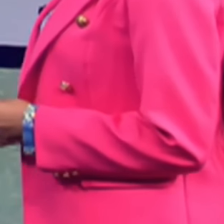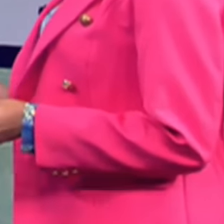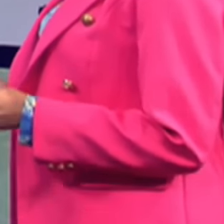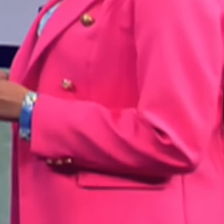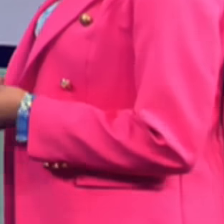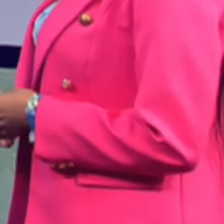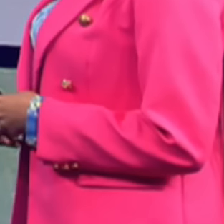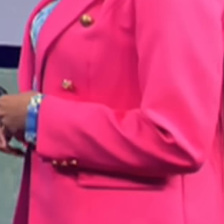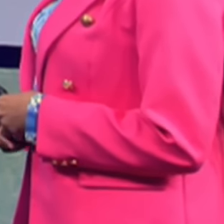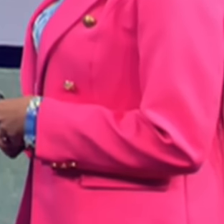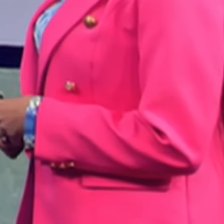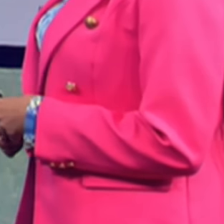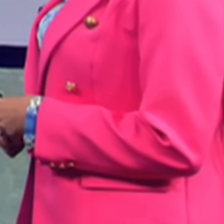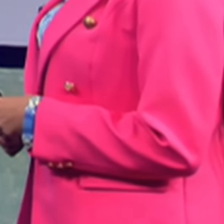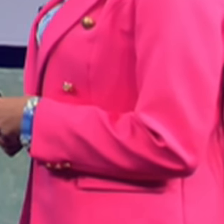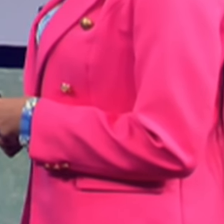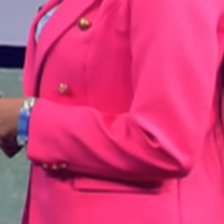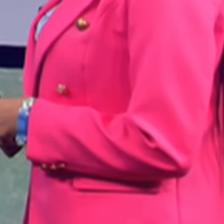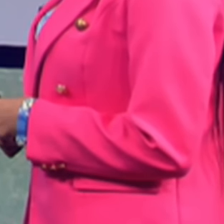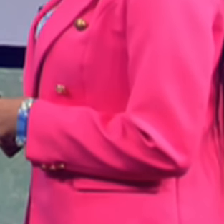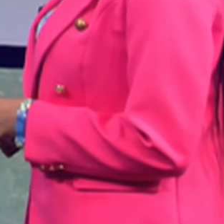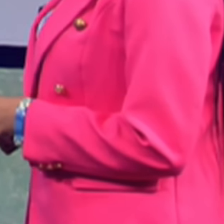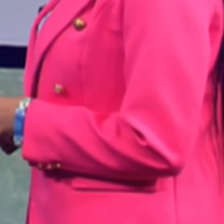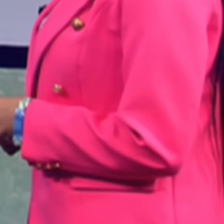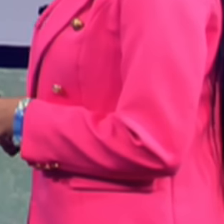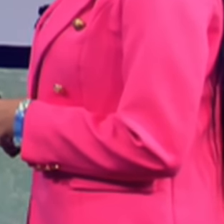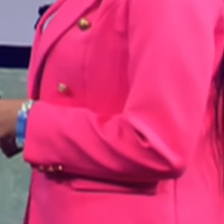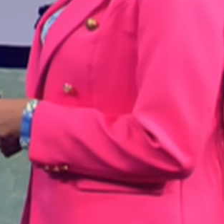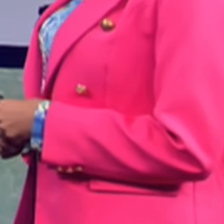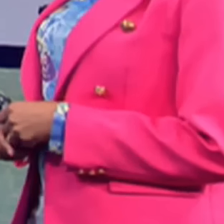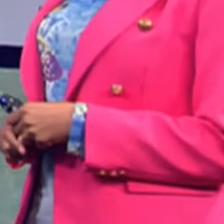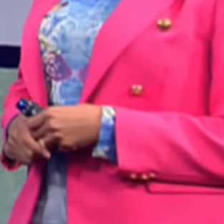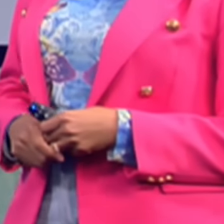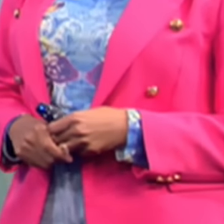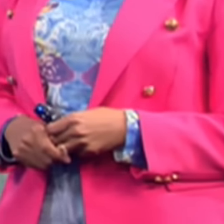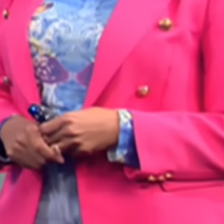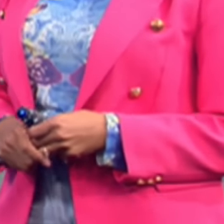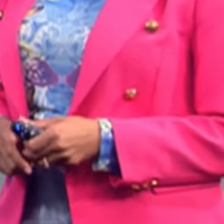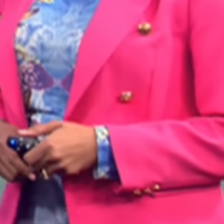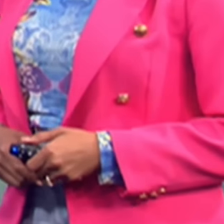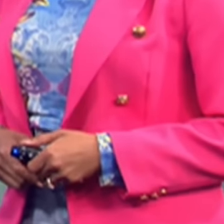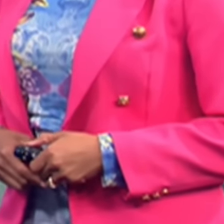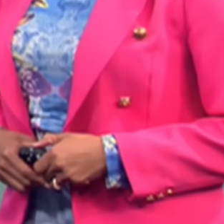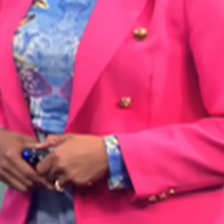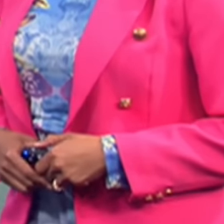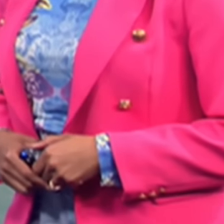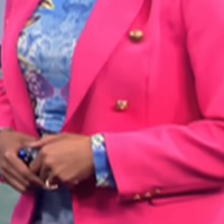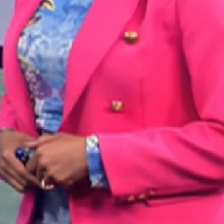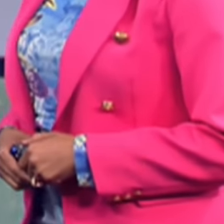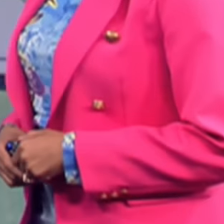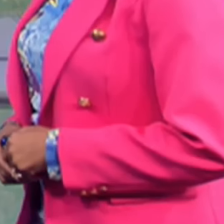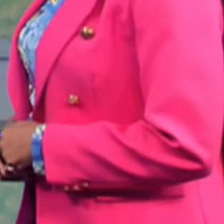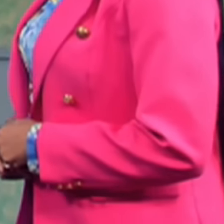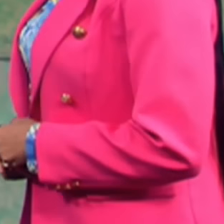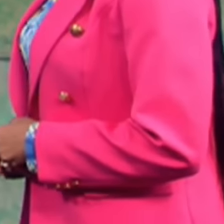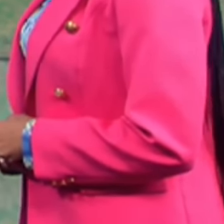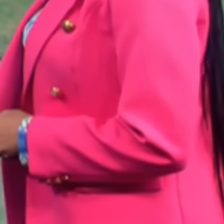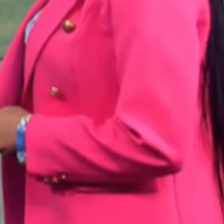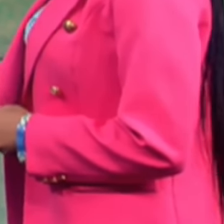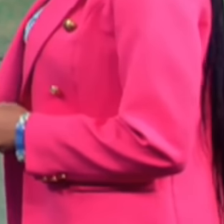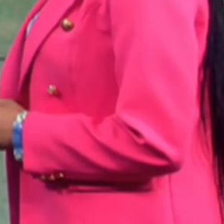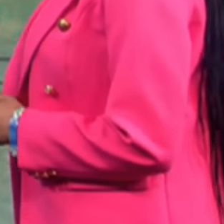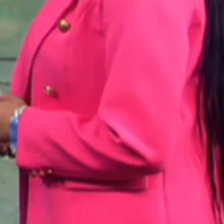Johannesburg e tla nna le gone go nna tsididi mo mosong ka digata di le 3 go a go di le 20 for enageng ka grata e le 1 go a go di le